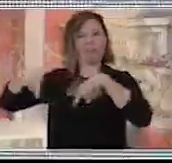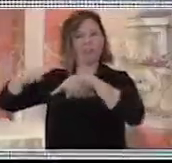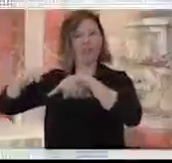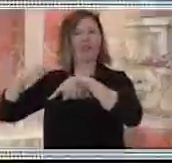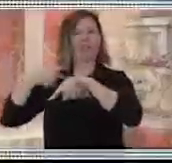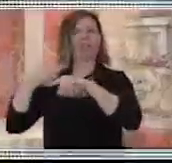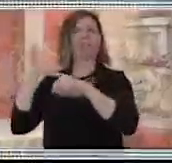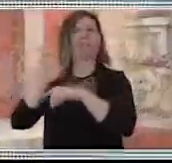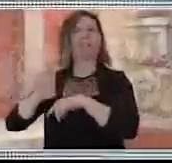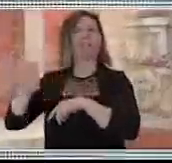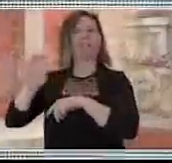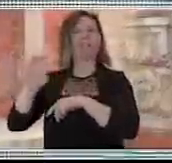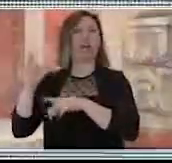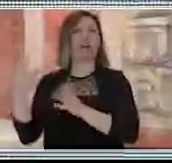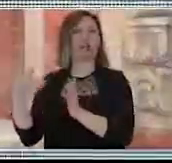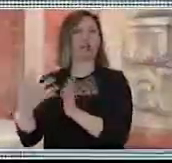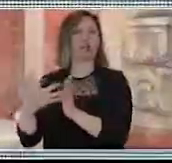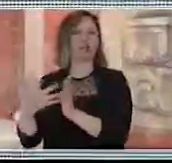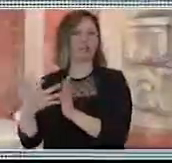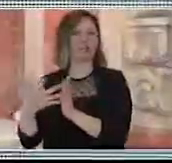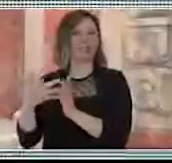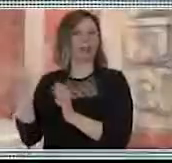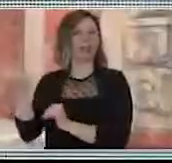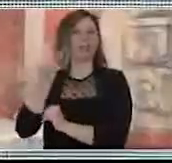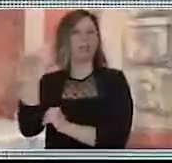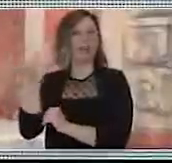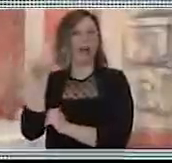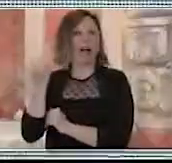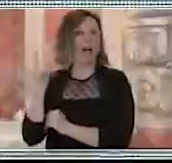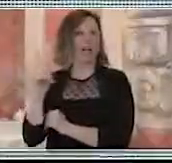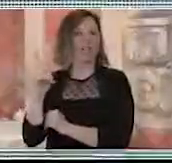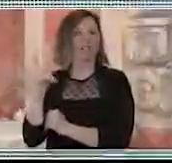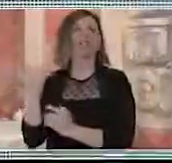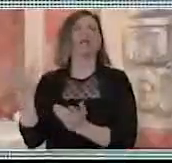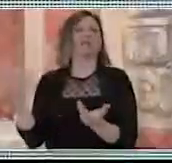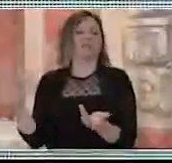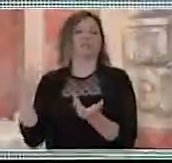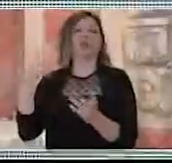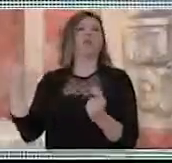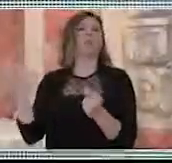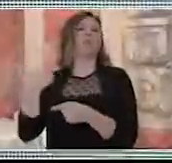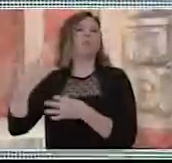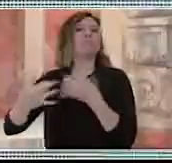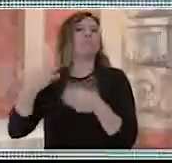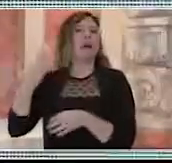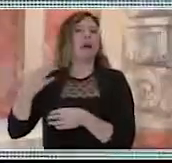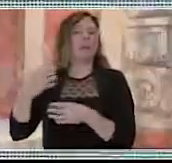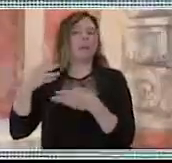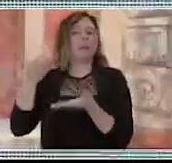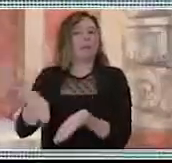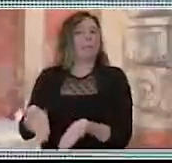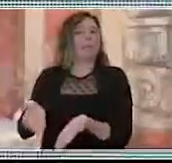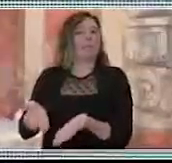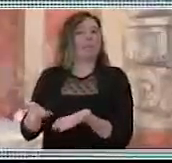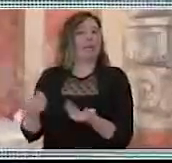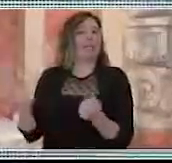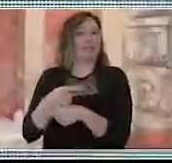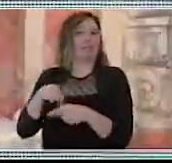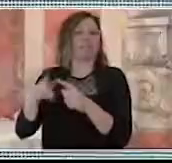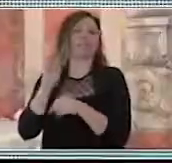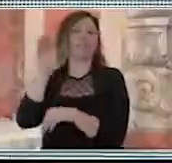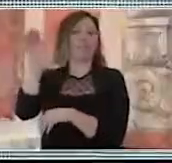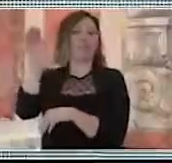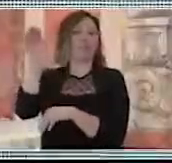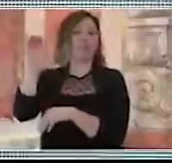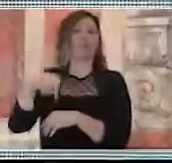presente e un po' meno sbagliando sul futuro. Quindi io sono molto contento di questa giornata, sono